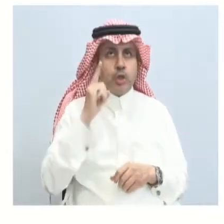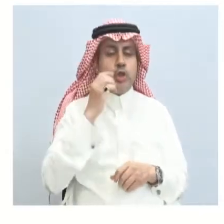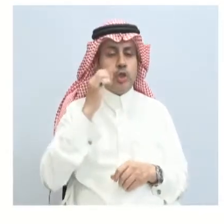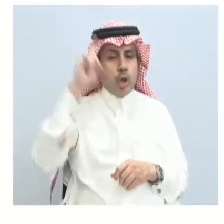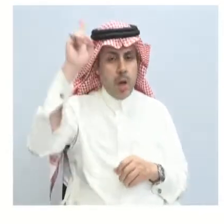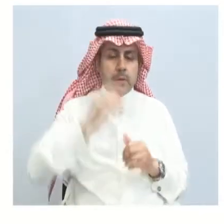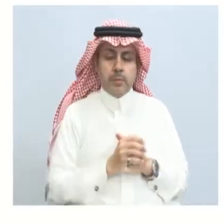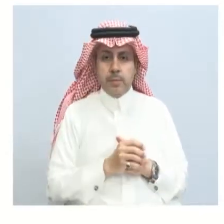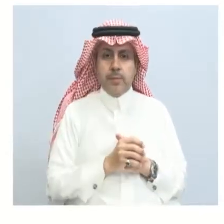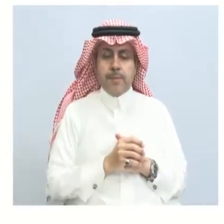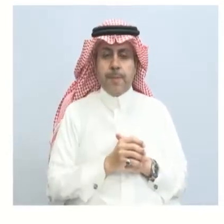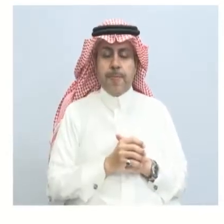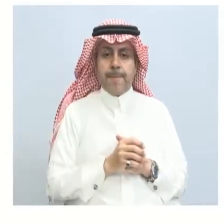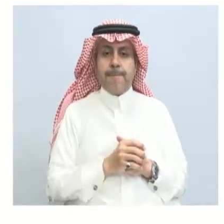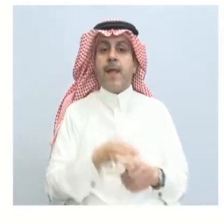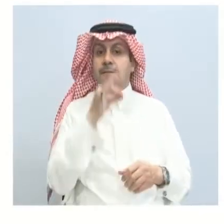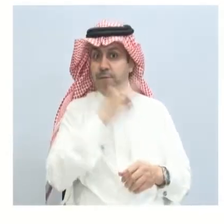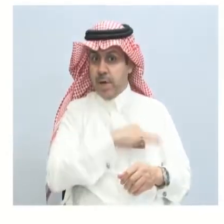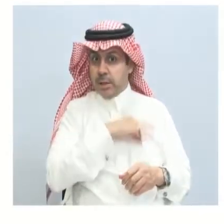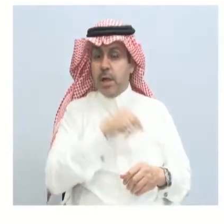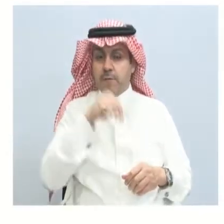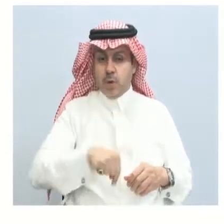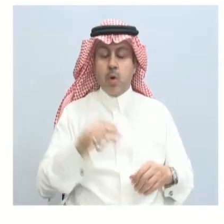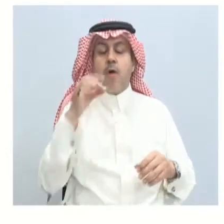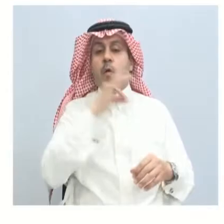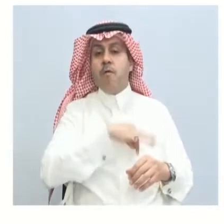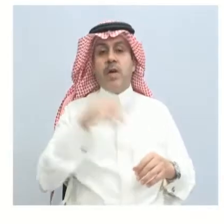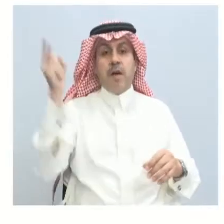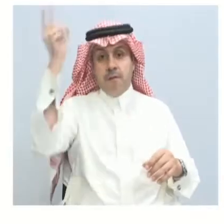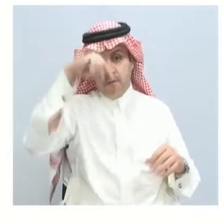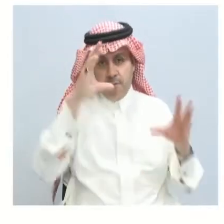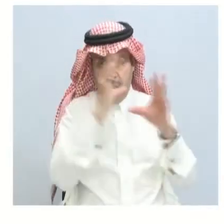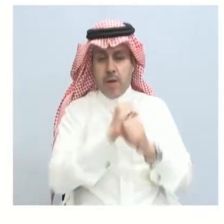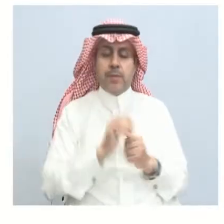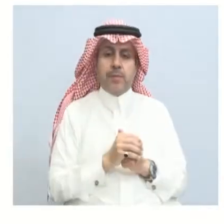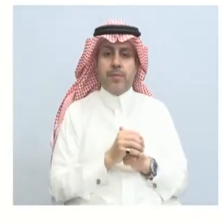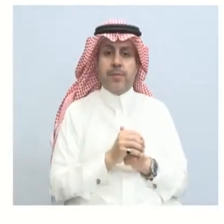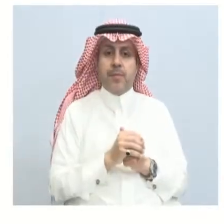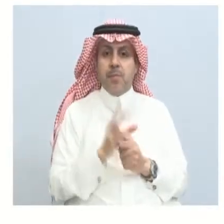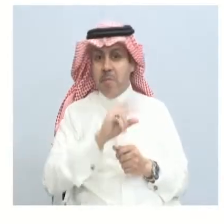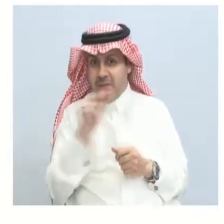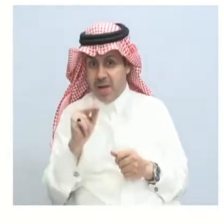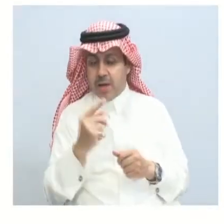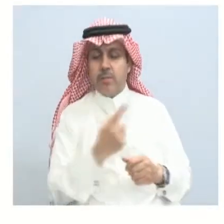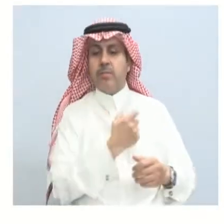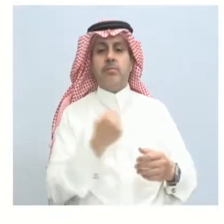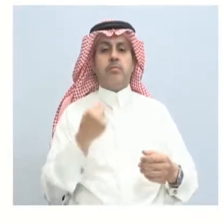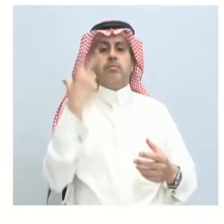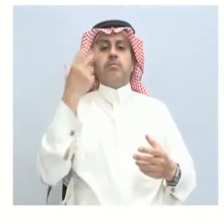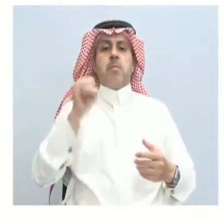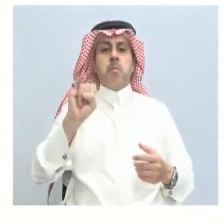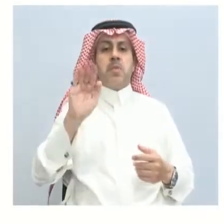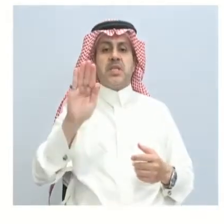الفائده والنفع في الدنيا والاخره كذلك بائع المسك فانك تجد منه الرائحه الطيبه